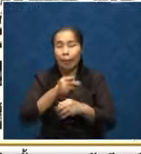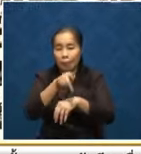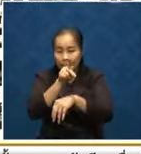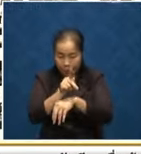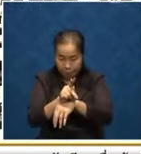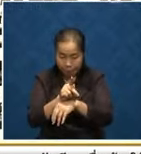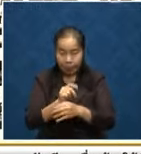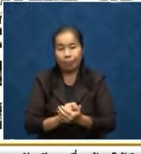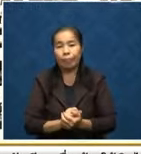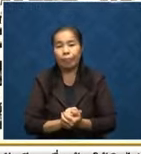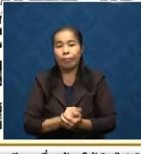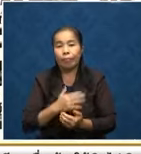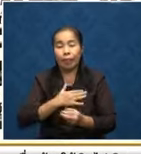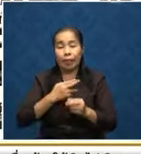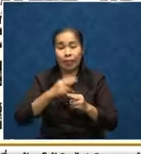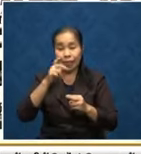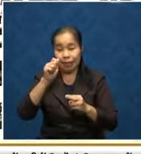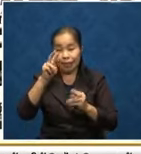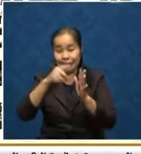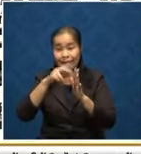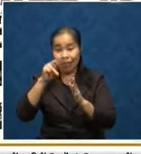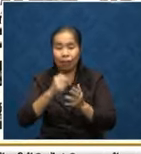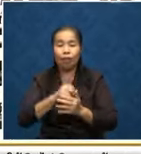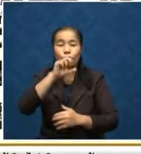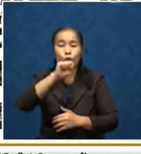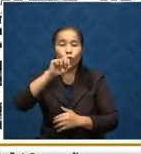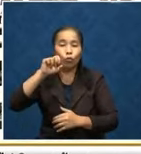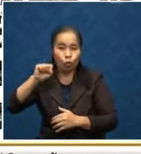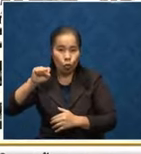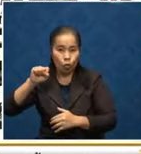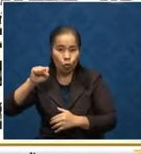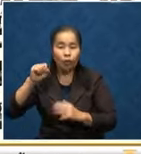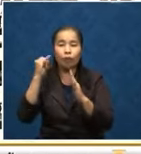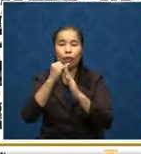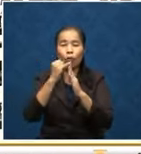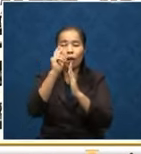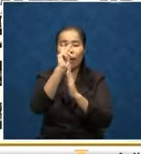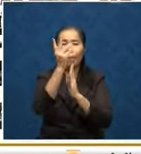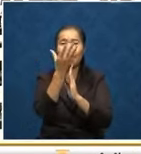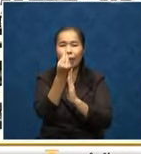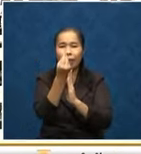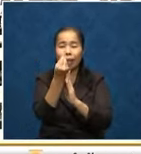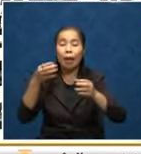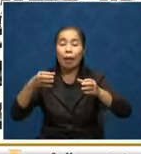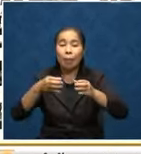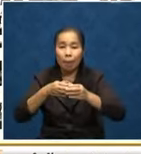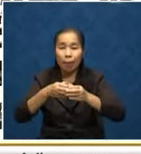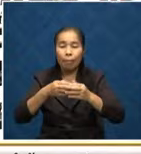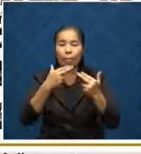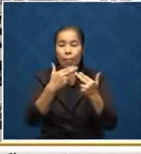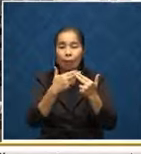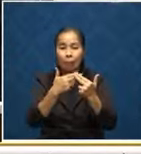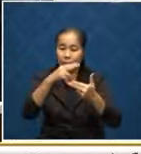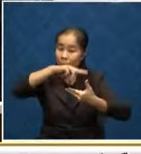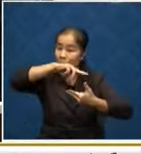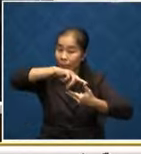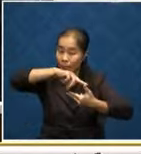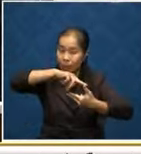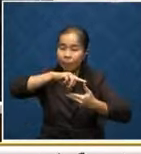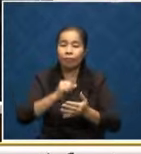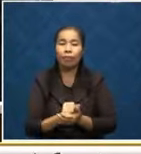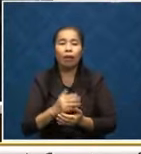ารพกับผมนายอนันต์ผลอํานวยสมาชิกสภาผู้แทนราษฎรจังหวัดกำแพงเพชรพรรคพลังประชารัฐต่อข้อห